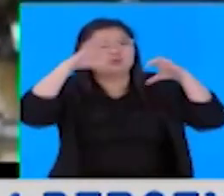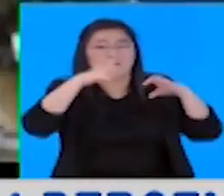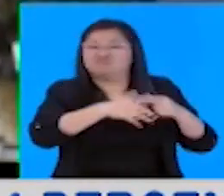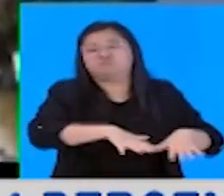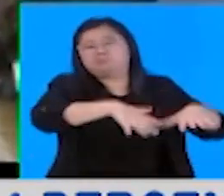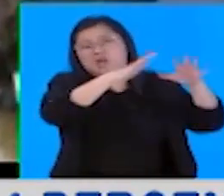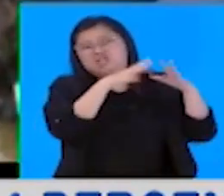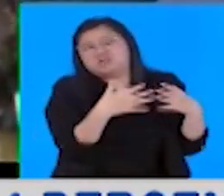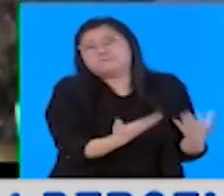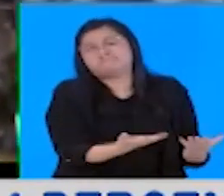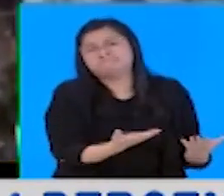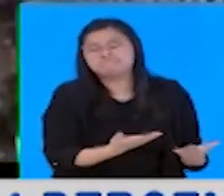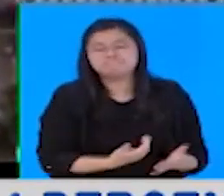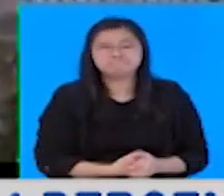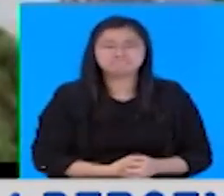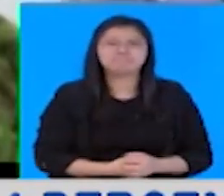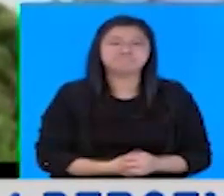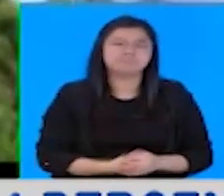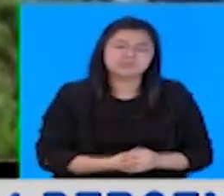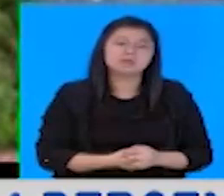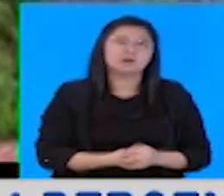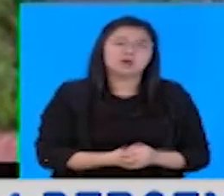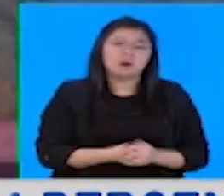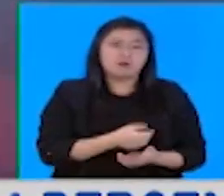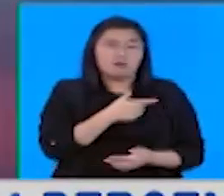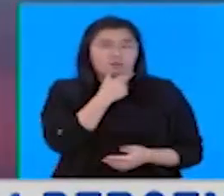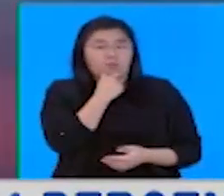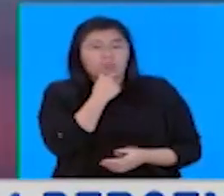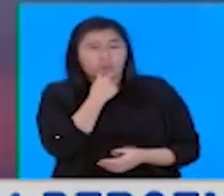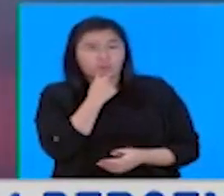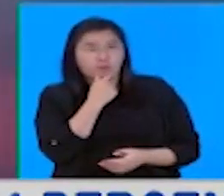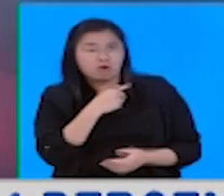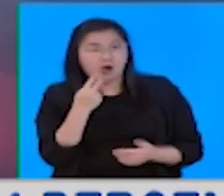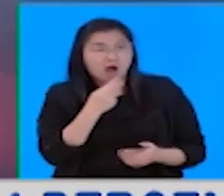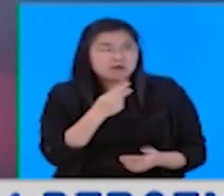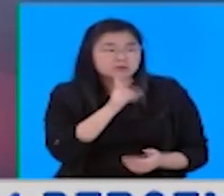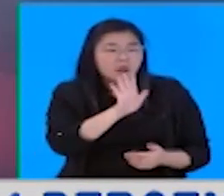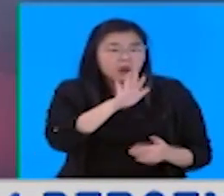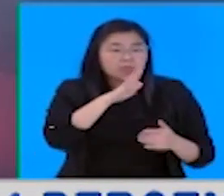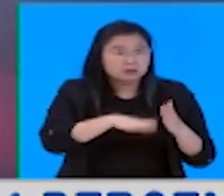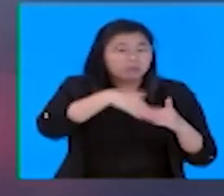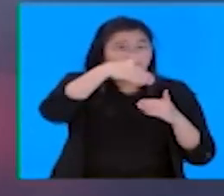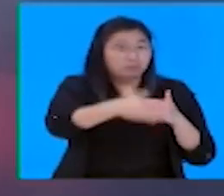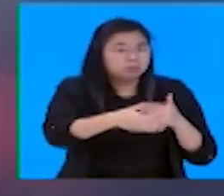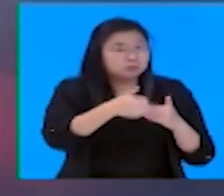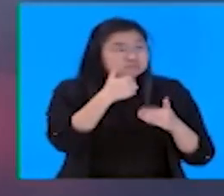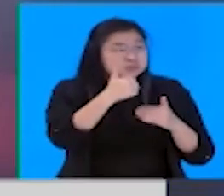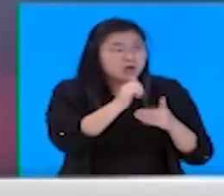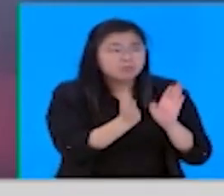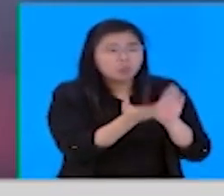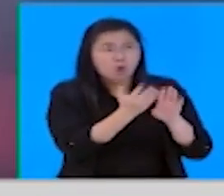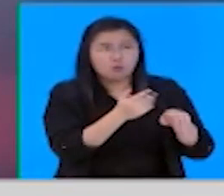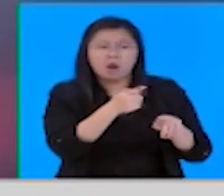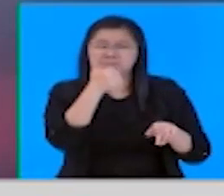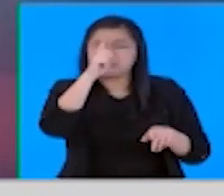tadi anda bilang ini kejadian berulang Artinya selama ini tidak ada penanganan secara masif dari pemerintah setempat betul-betul selalu